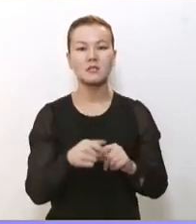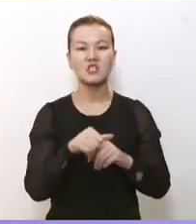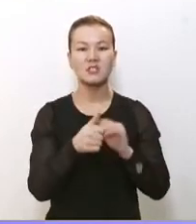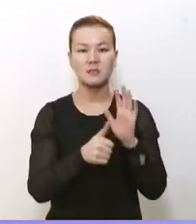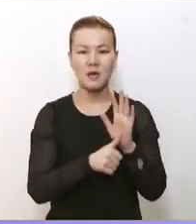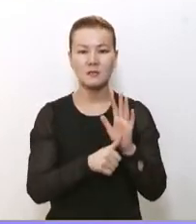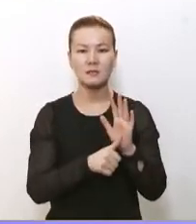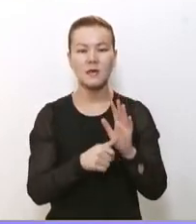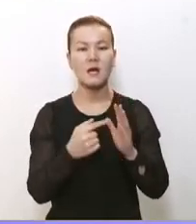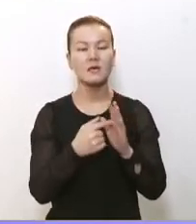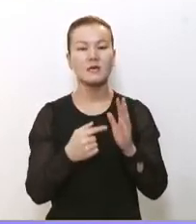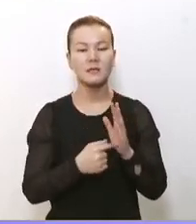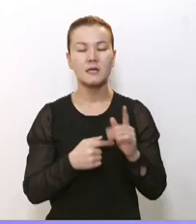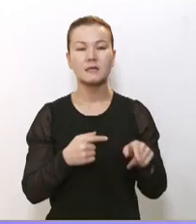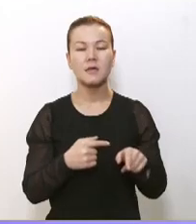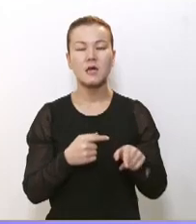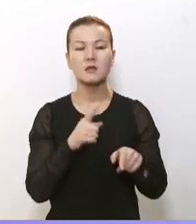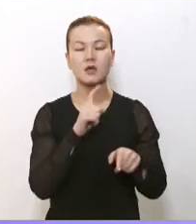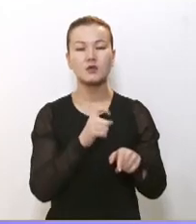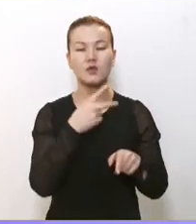1016 разделить на